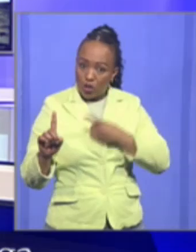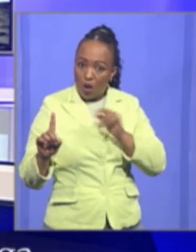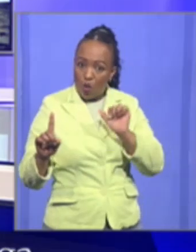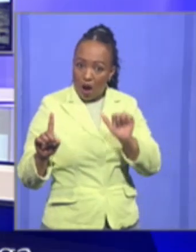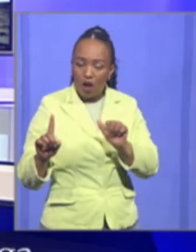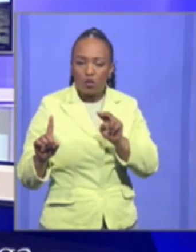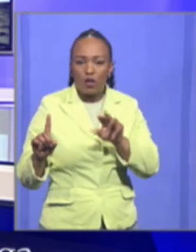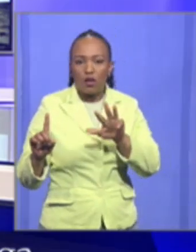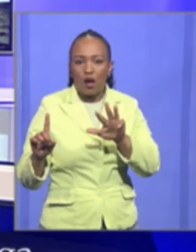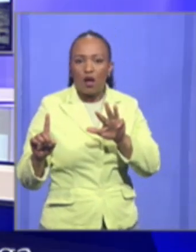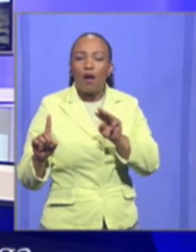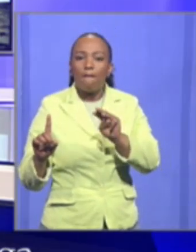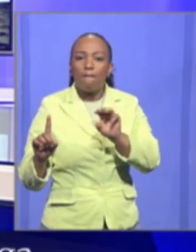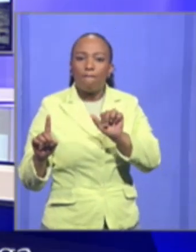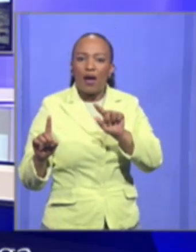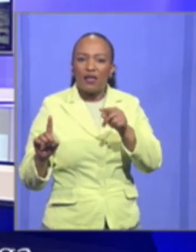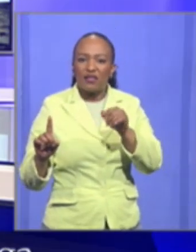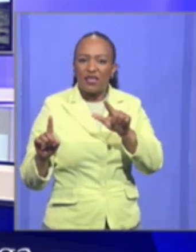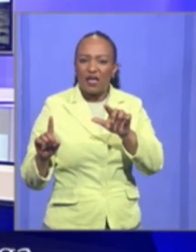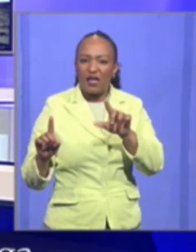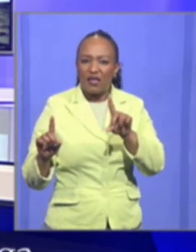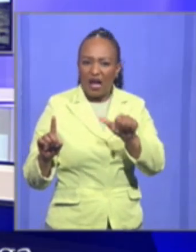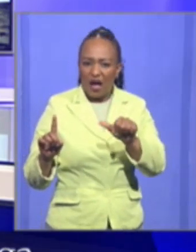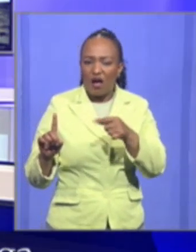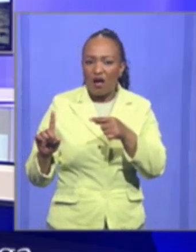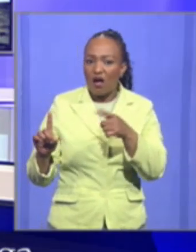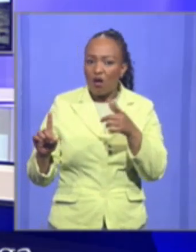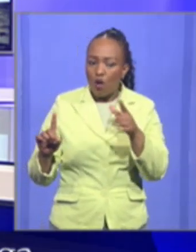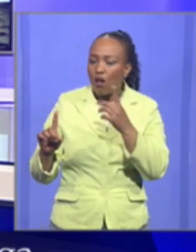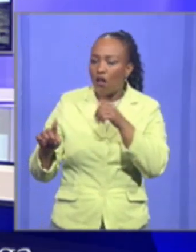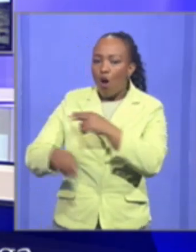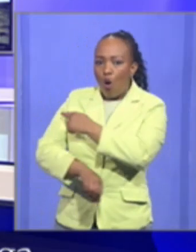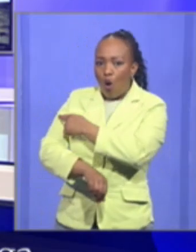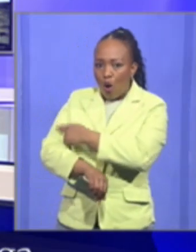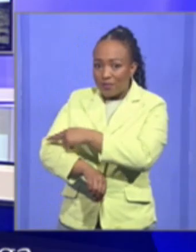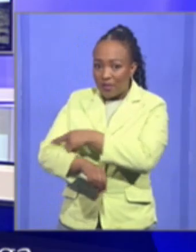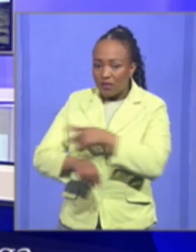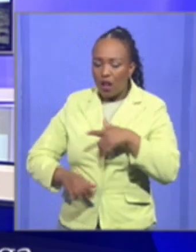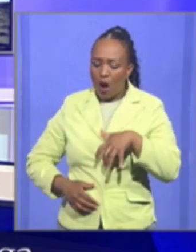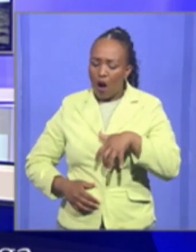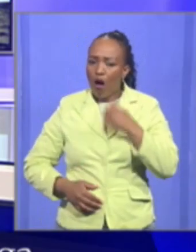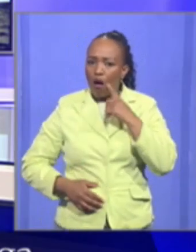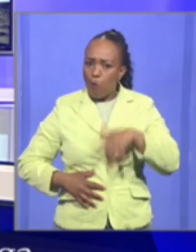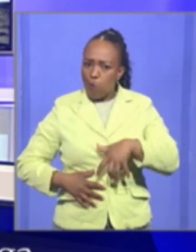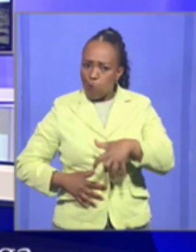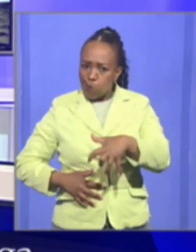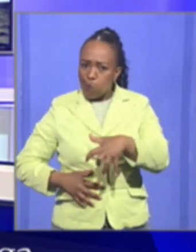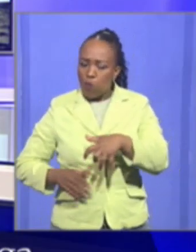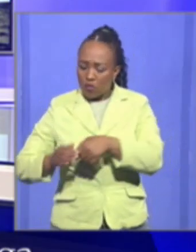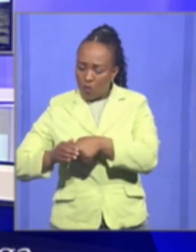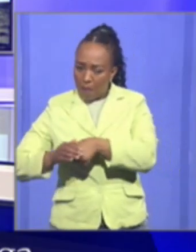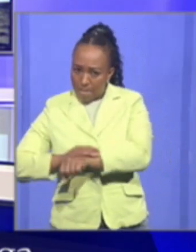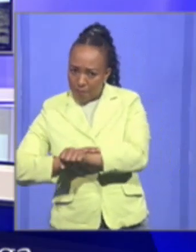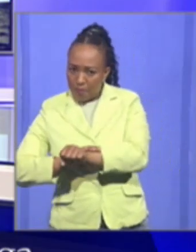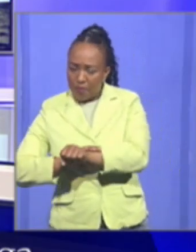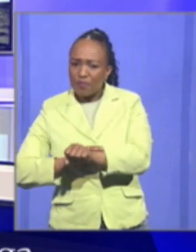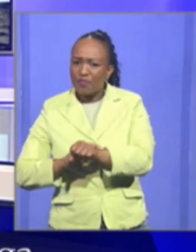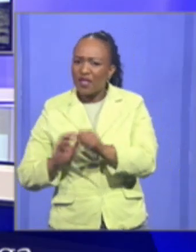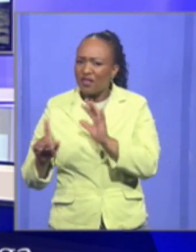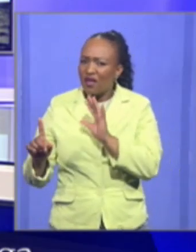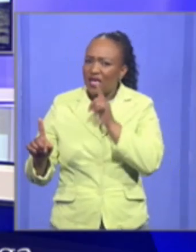29 Matilda Singwayo o ile sepetlele go yo belega. Mkhabela o ile a botšwa ka morago gore morwedi